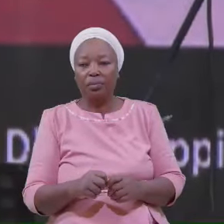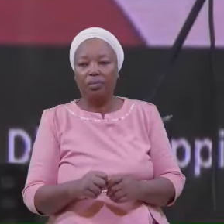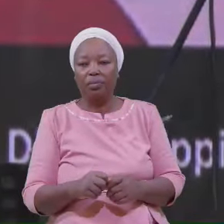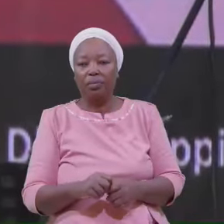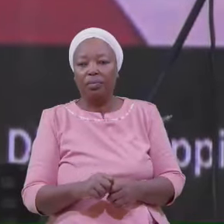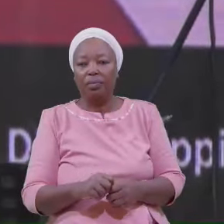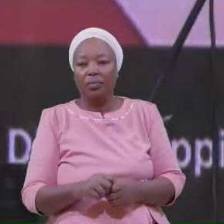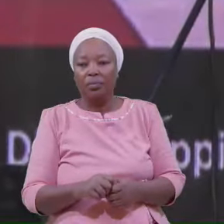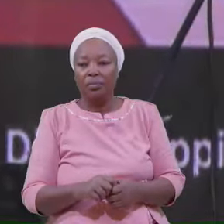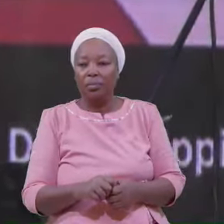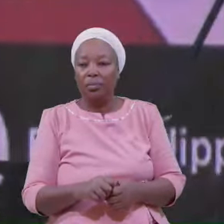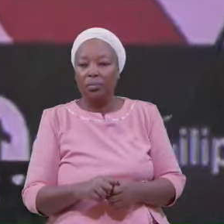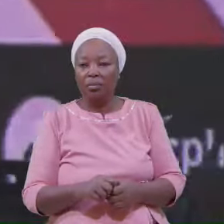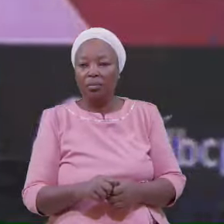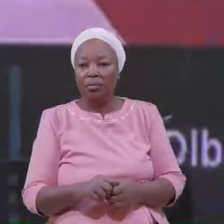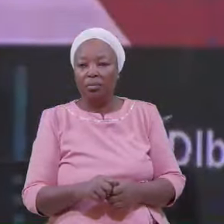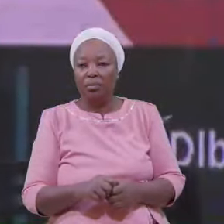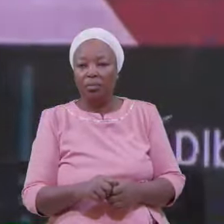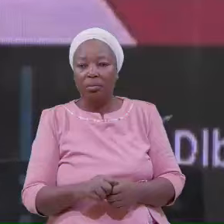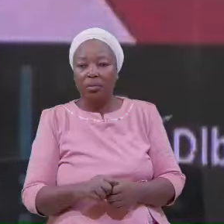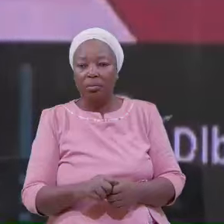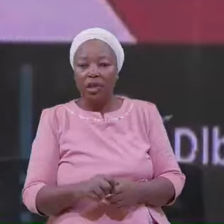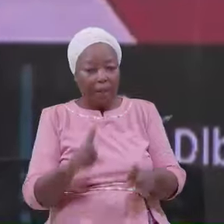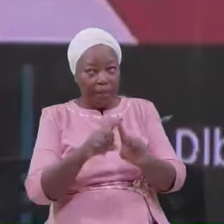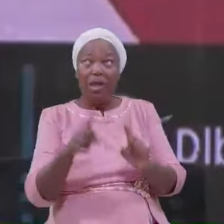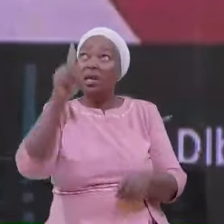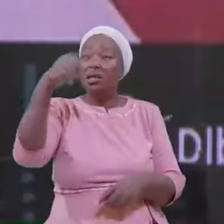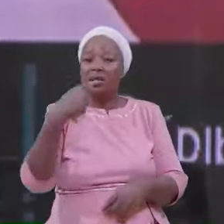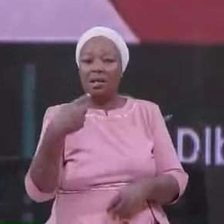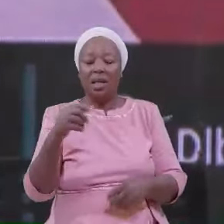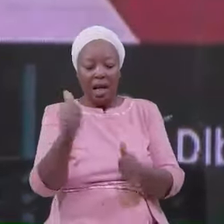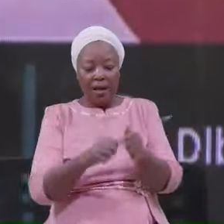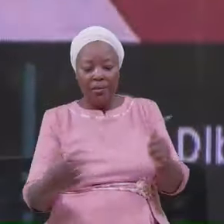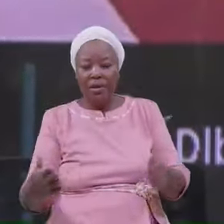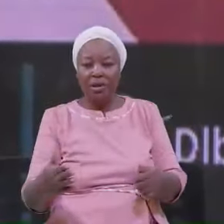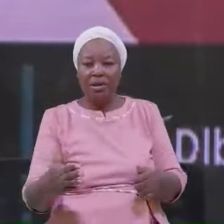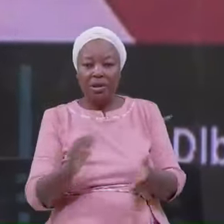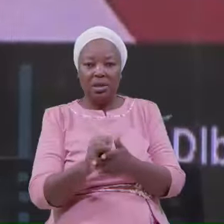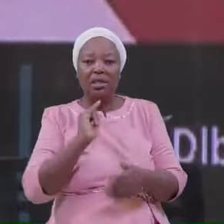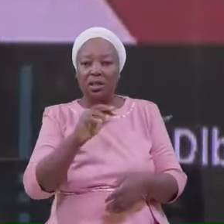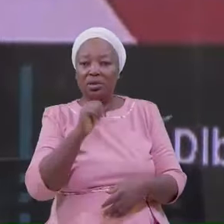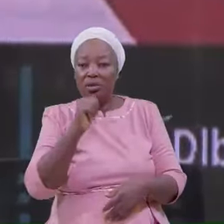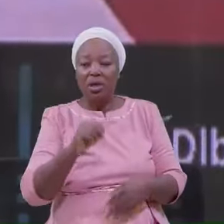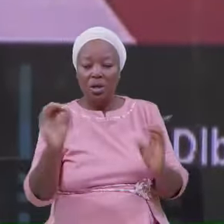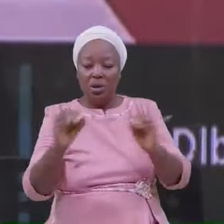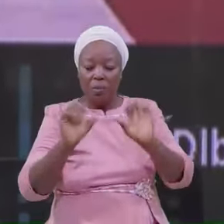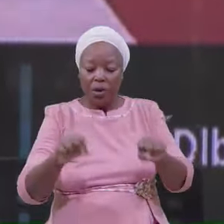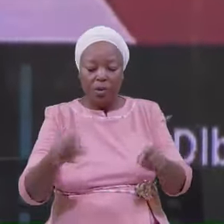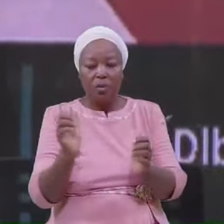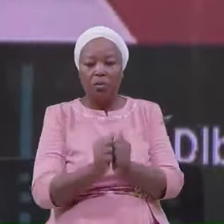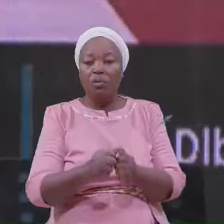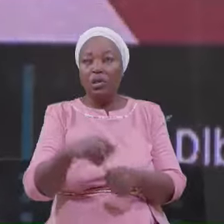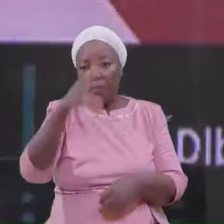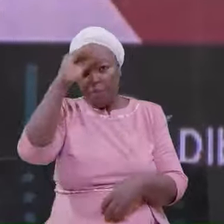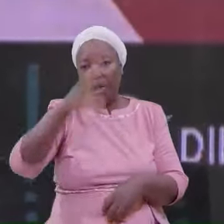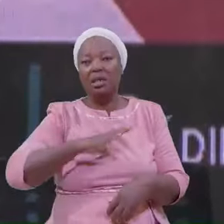ay pwedeng mangyari ang posible. But he says, everything impossible with man is possible with God. Ang lahat na